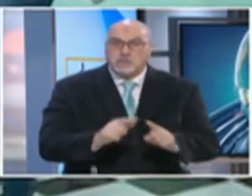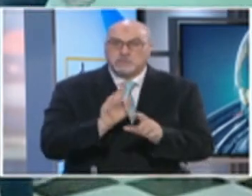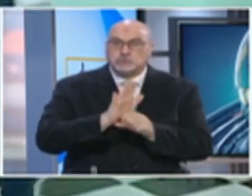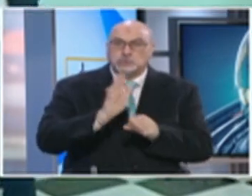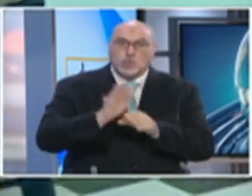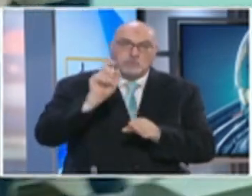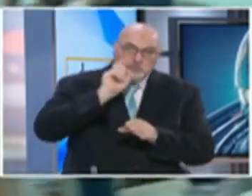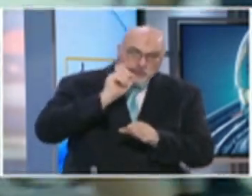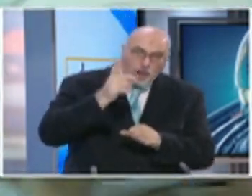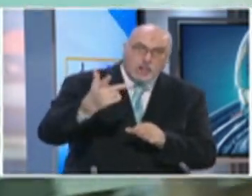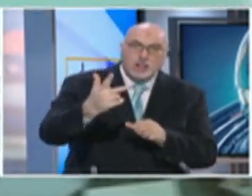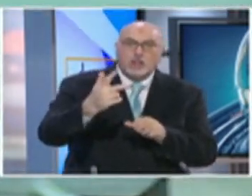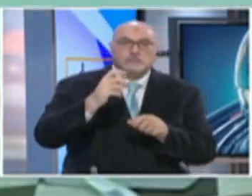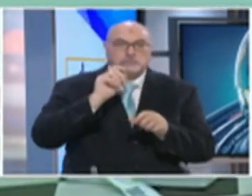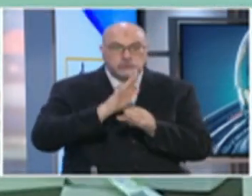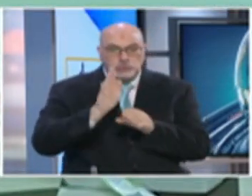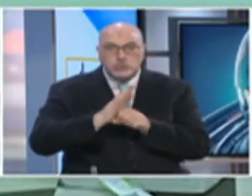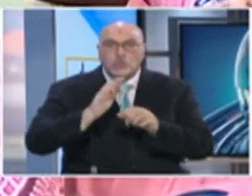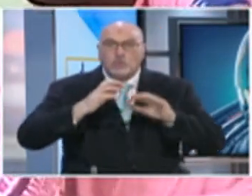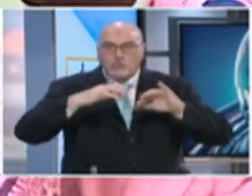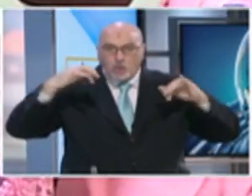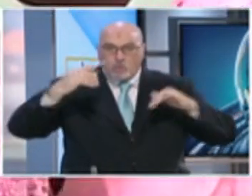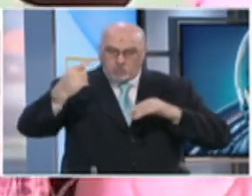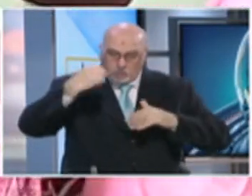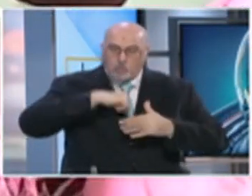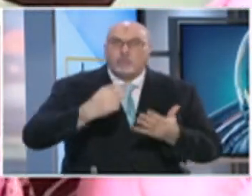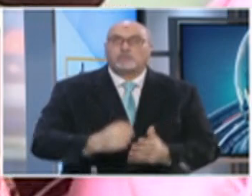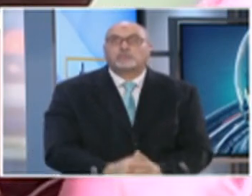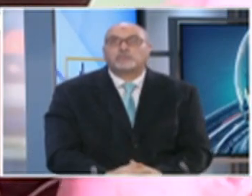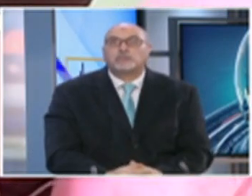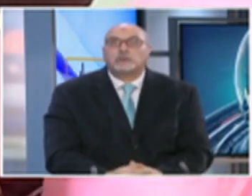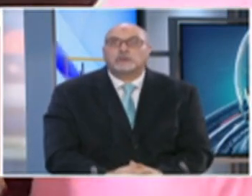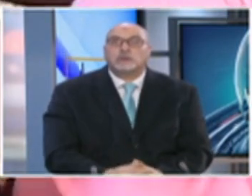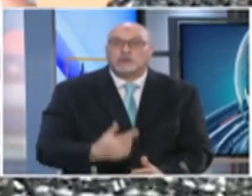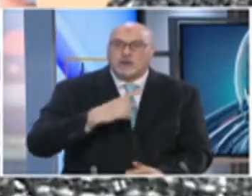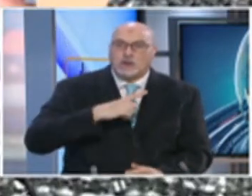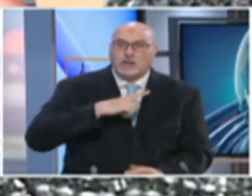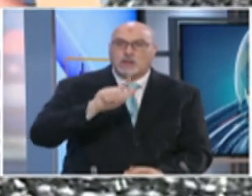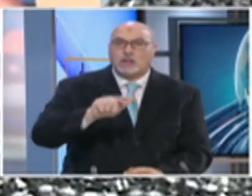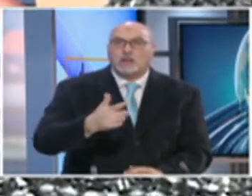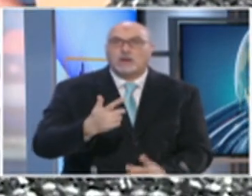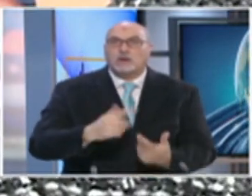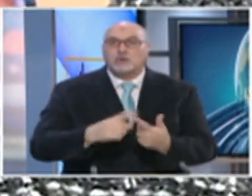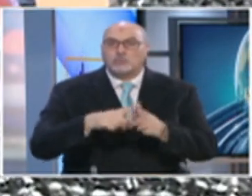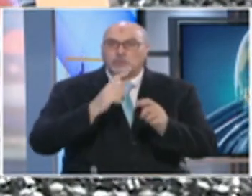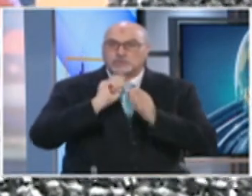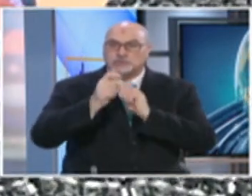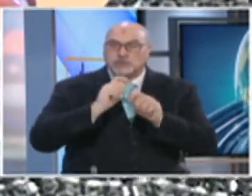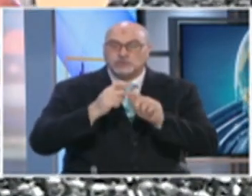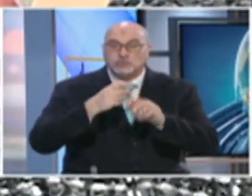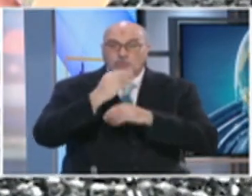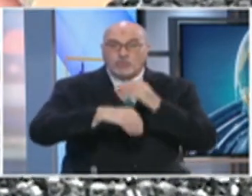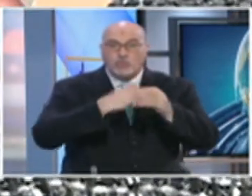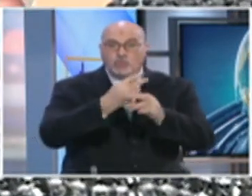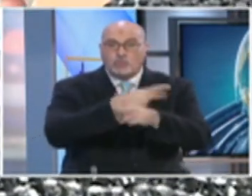طبية. جاية العدد من قطاعات الدولة الصحراوية. باقين هم يعني الرسالة نوجهها من خلالهم للعالم